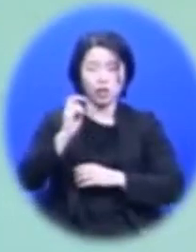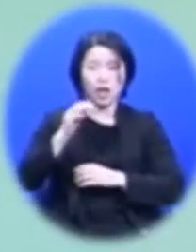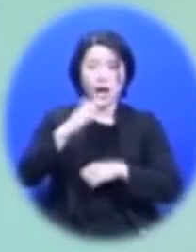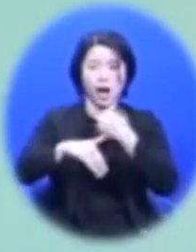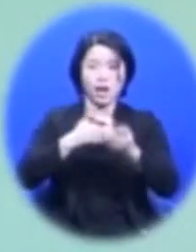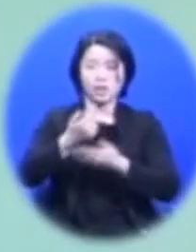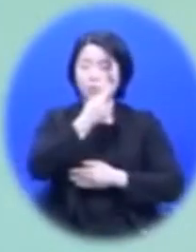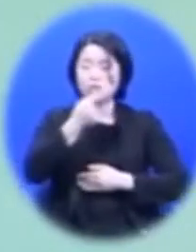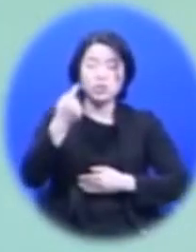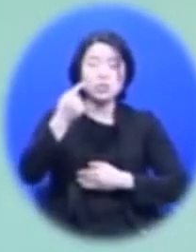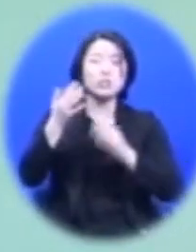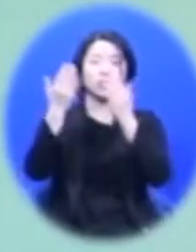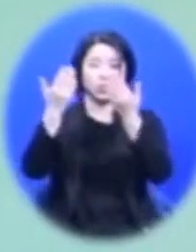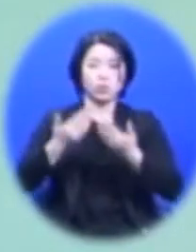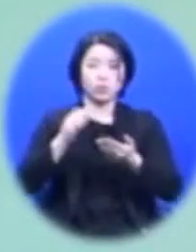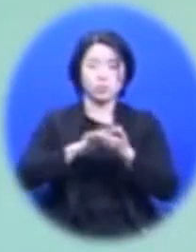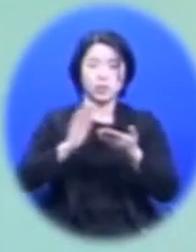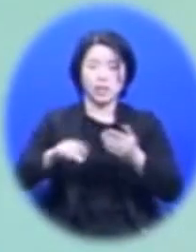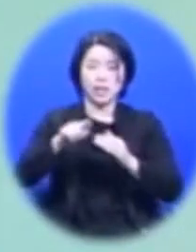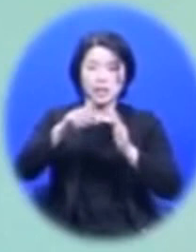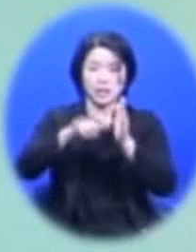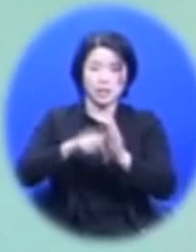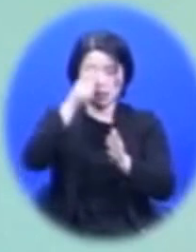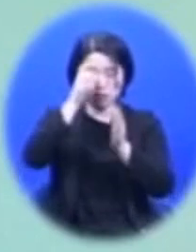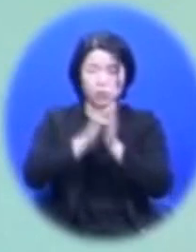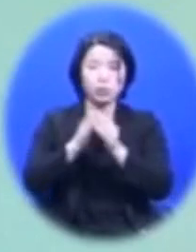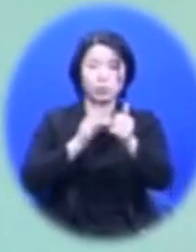주실 것입니다. 이 시간에 기도하겠습니다.